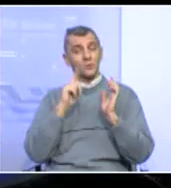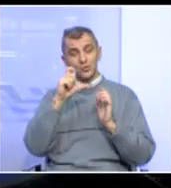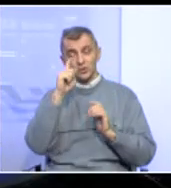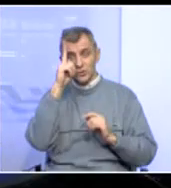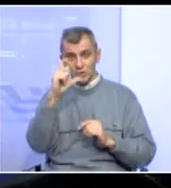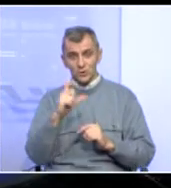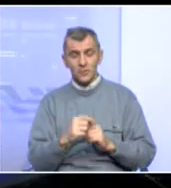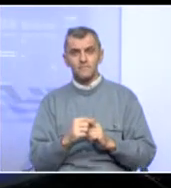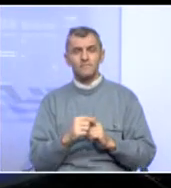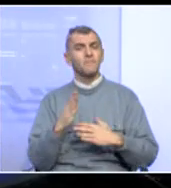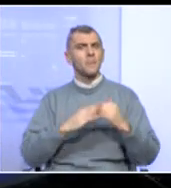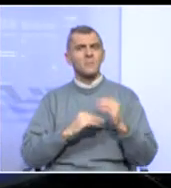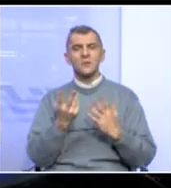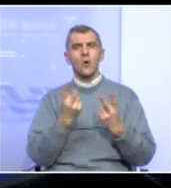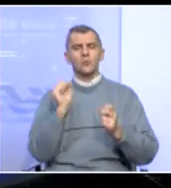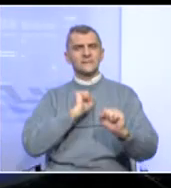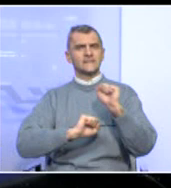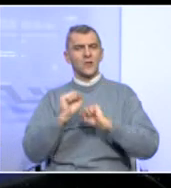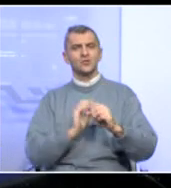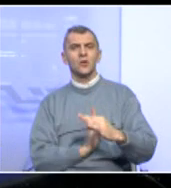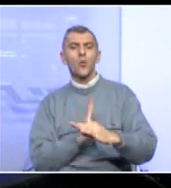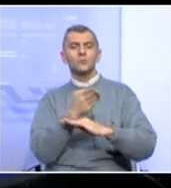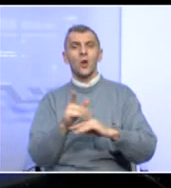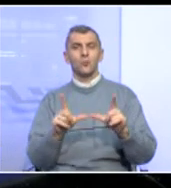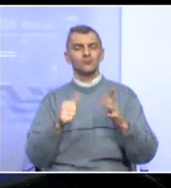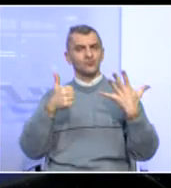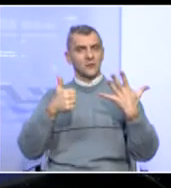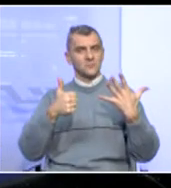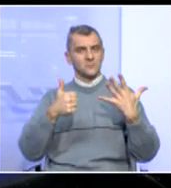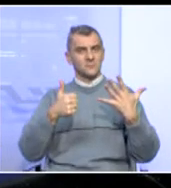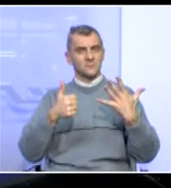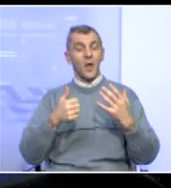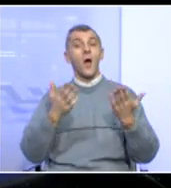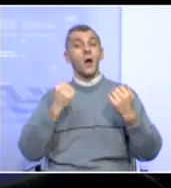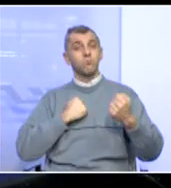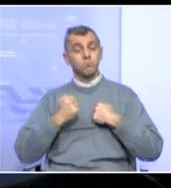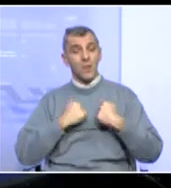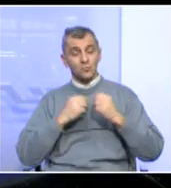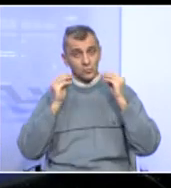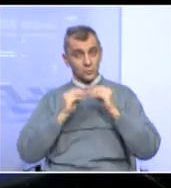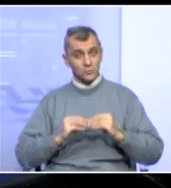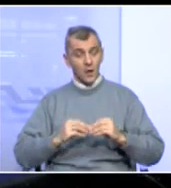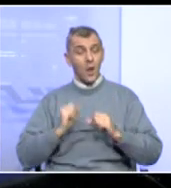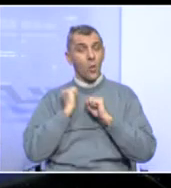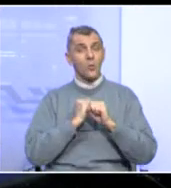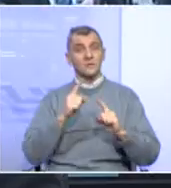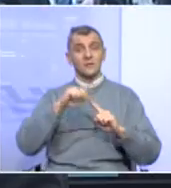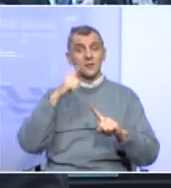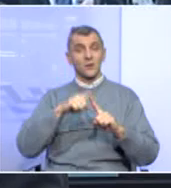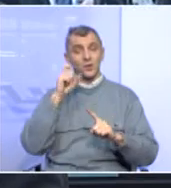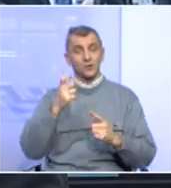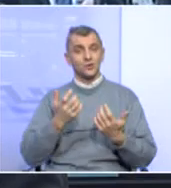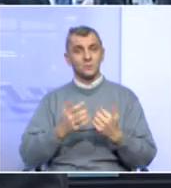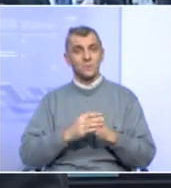praktično zaštićen, ušao u šestorku, a Banjalučki sporazum nosi Tihićev potpis. Šta ukoliko ga gospodin